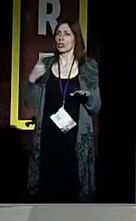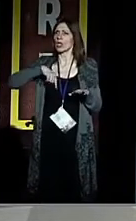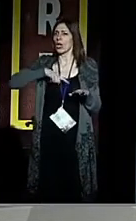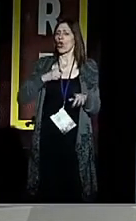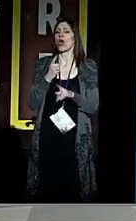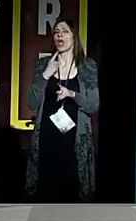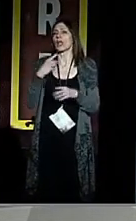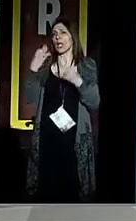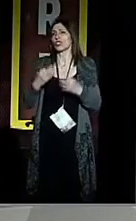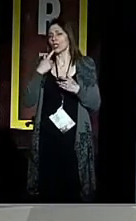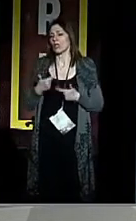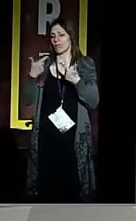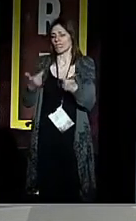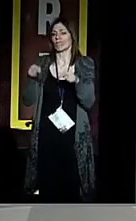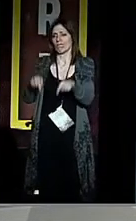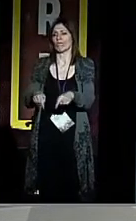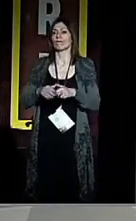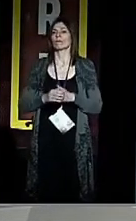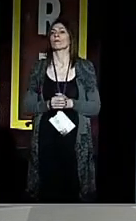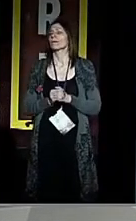mettere per questo settore.